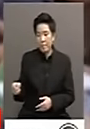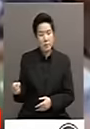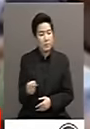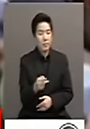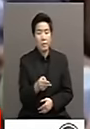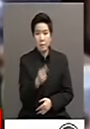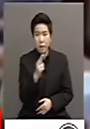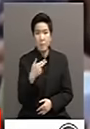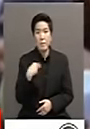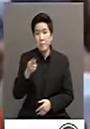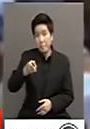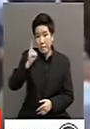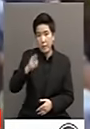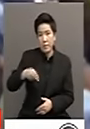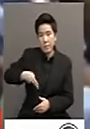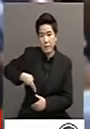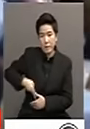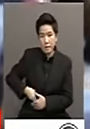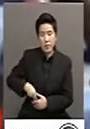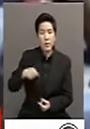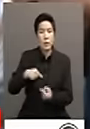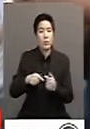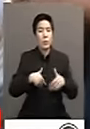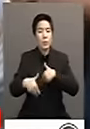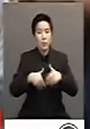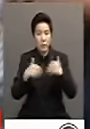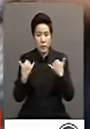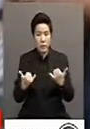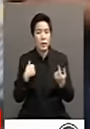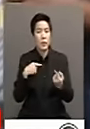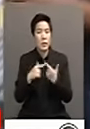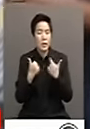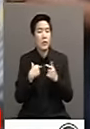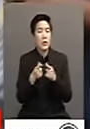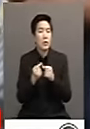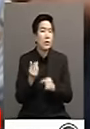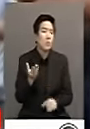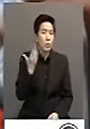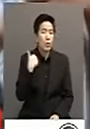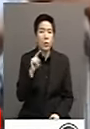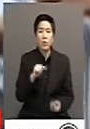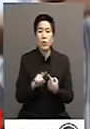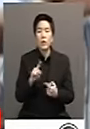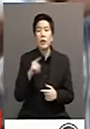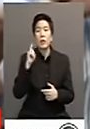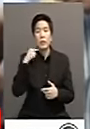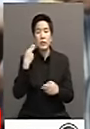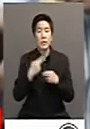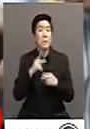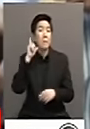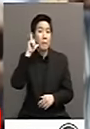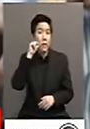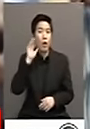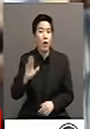ามีและพกอาวุธปืนยิงอาวุธในพื้นที่สาธารณะนะครับคดีนี้สืบเนื่องมาจากนางสุรางนะฮะซึ่งเป็นคุณแม่